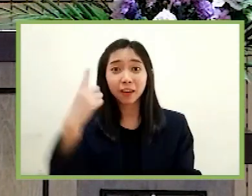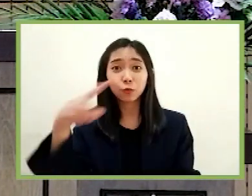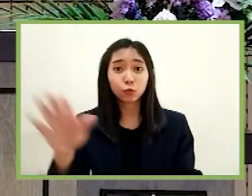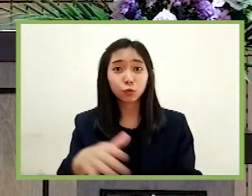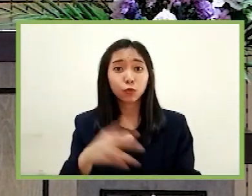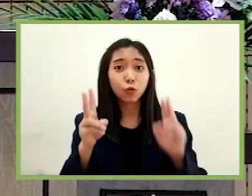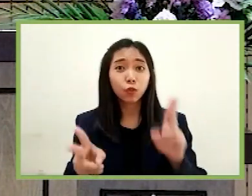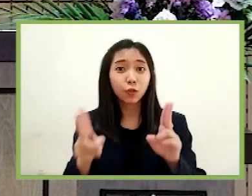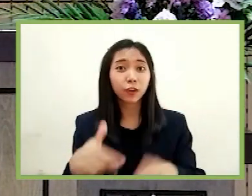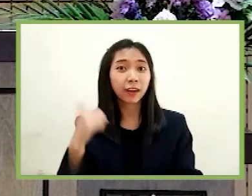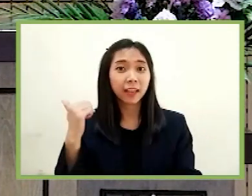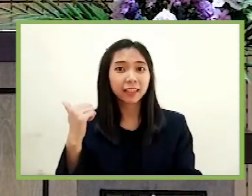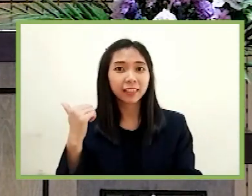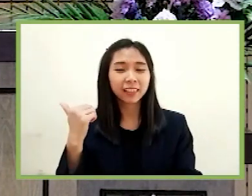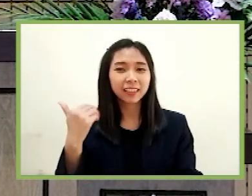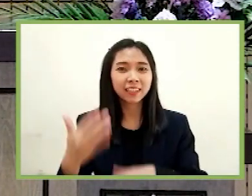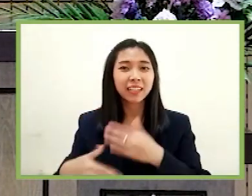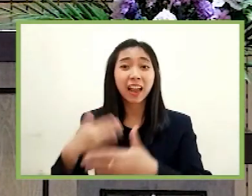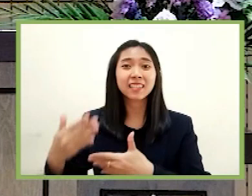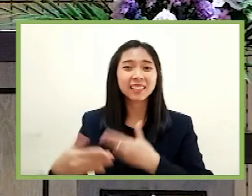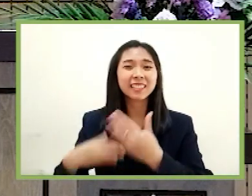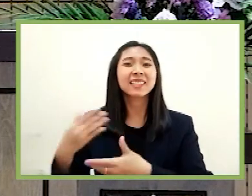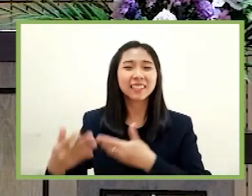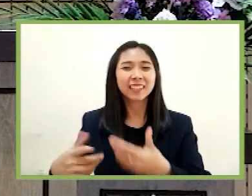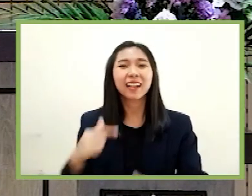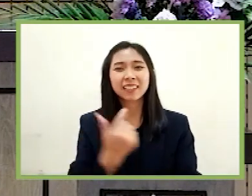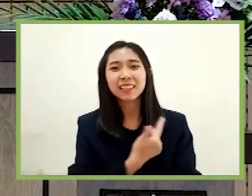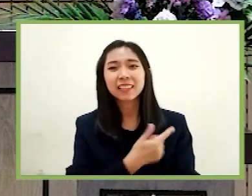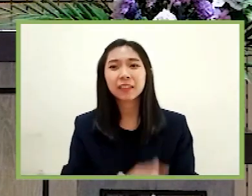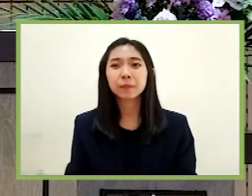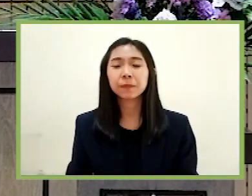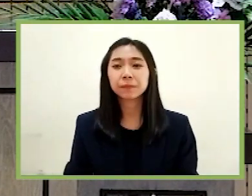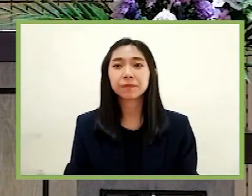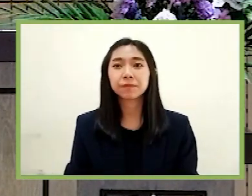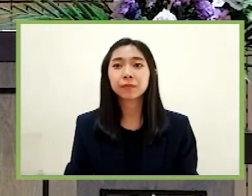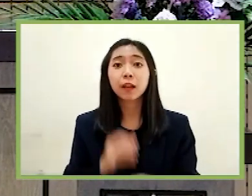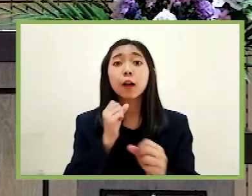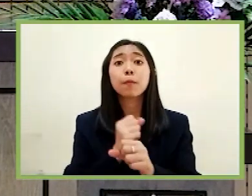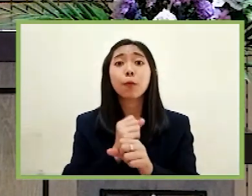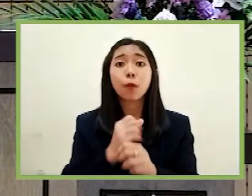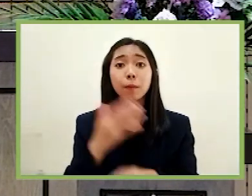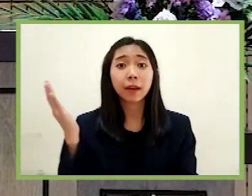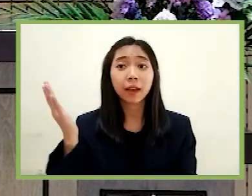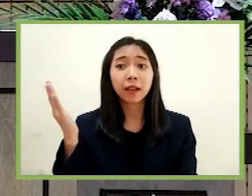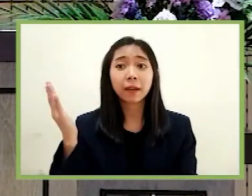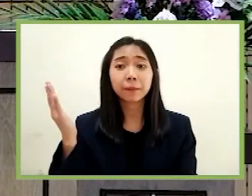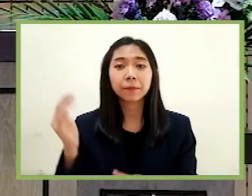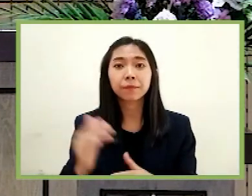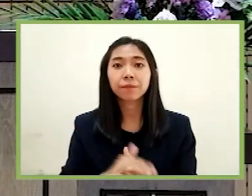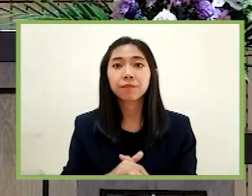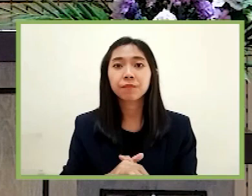disekitar kita dari generasi ke generasi Buatlah mereka